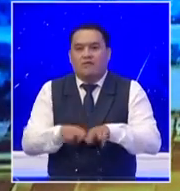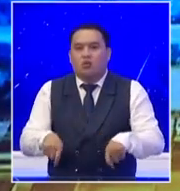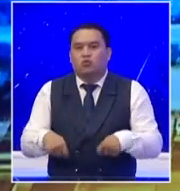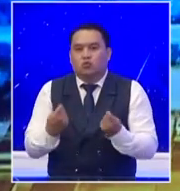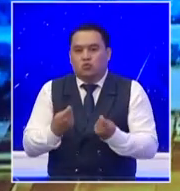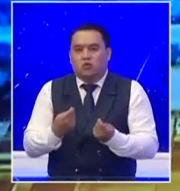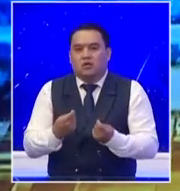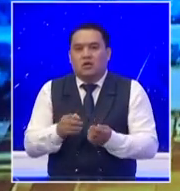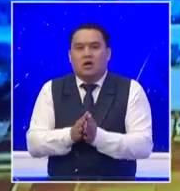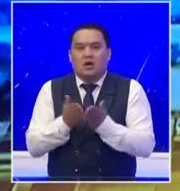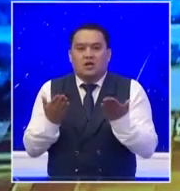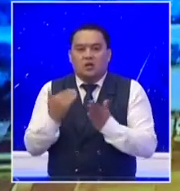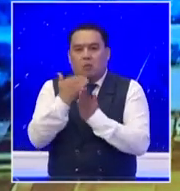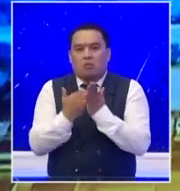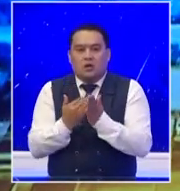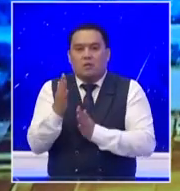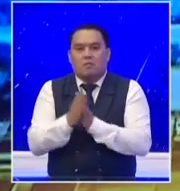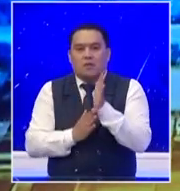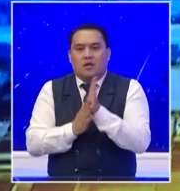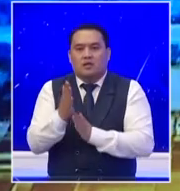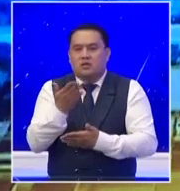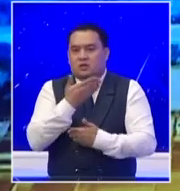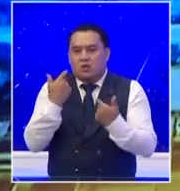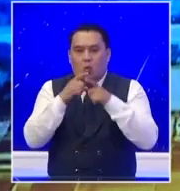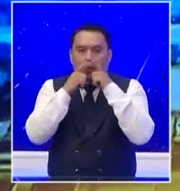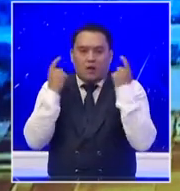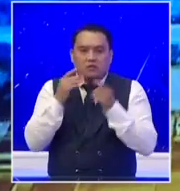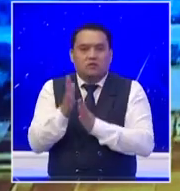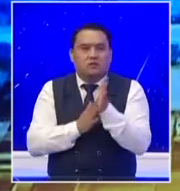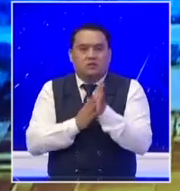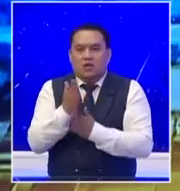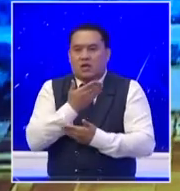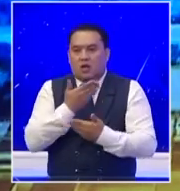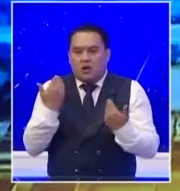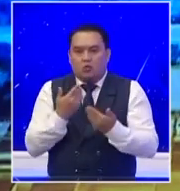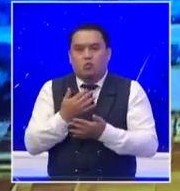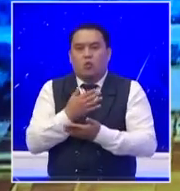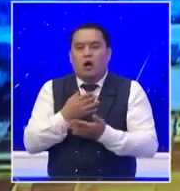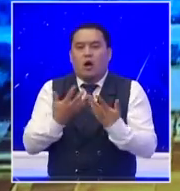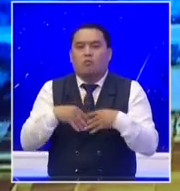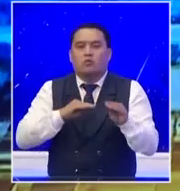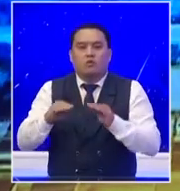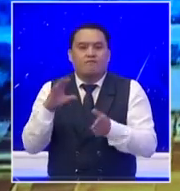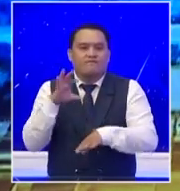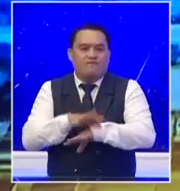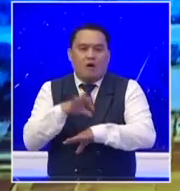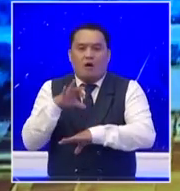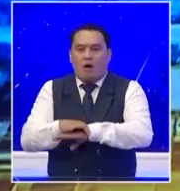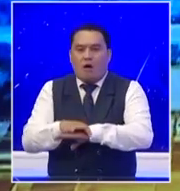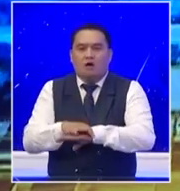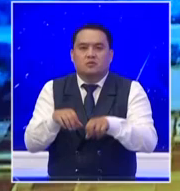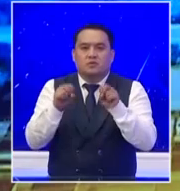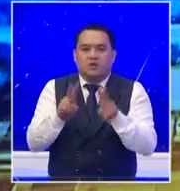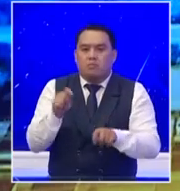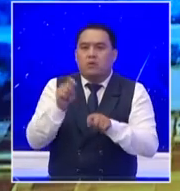отсутствие санитарных книжек, рабочие без перчаток и масок, неправильно оборудованные помещения и так далее. Такие факты выявлены в ходе специального